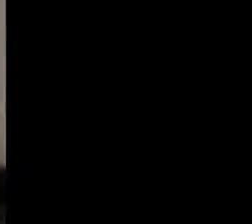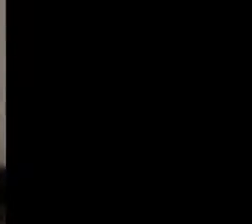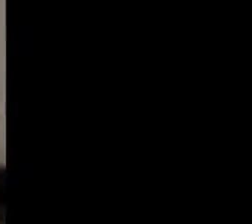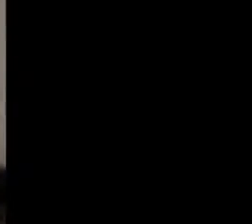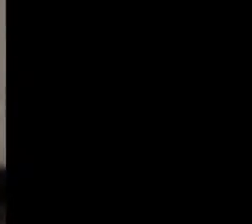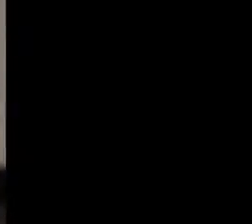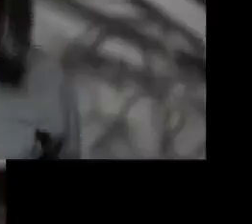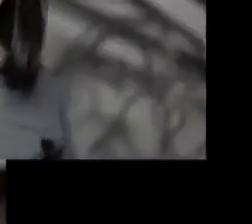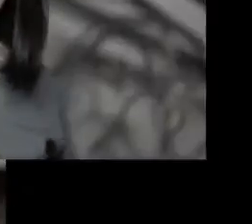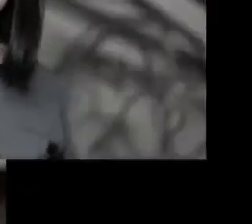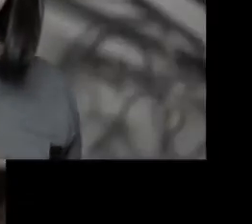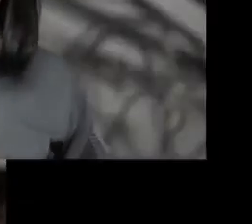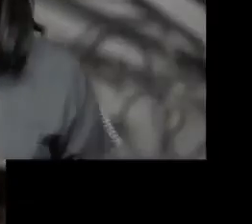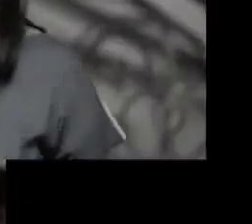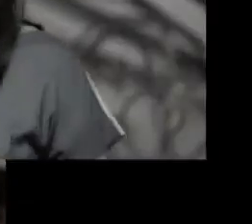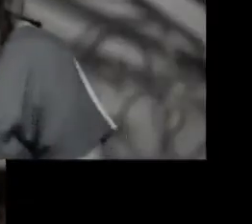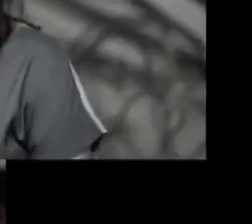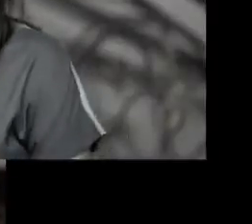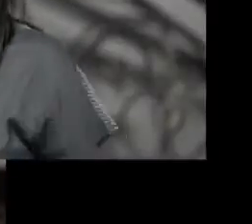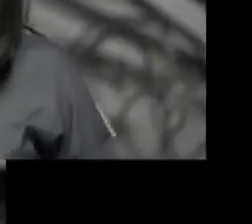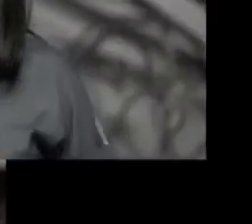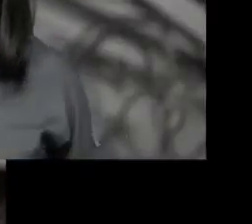kita oh